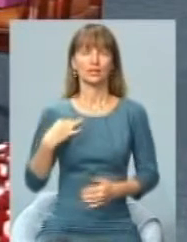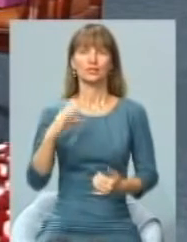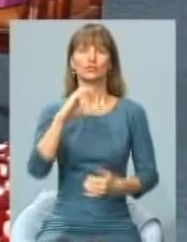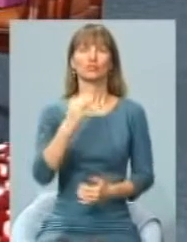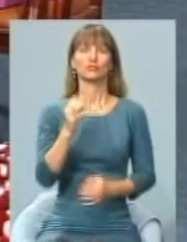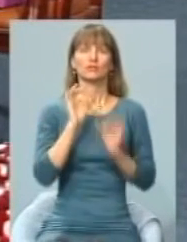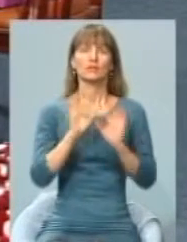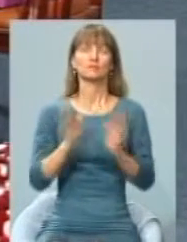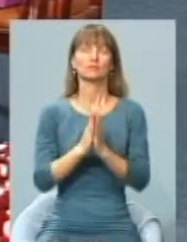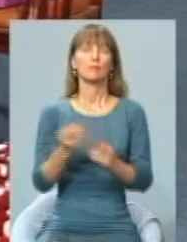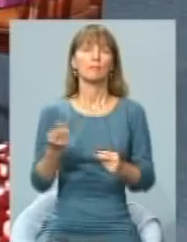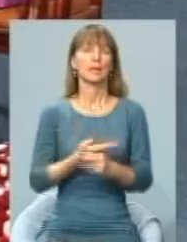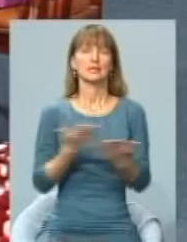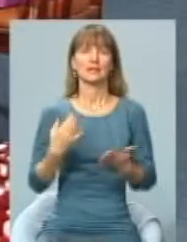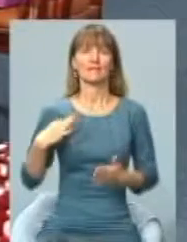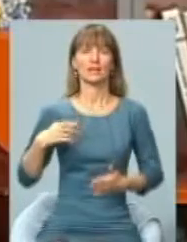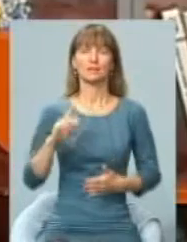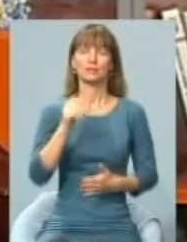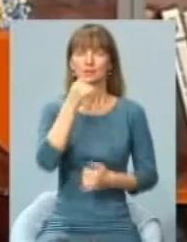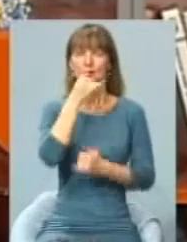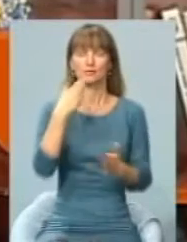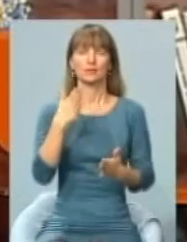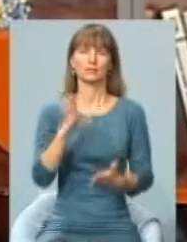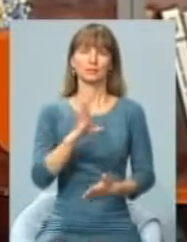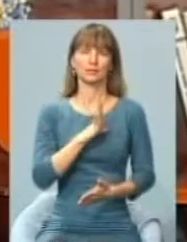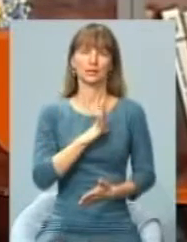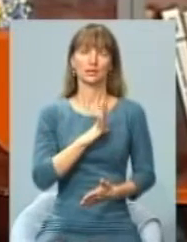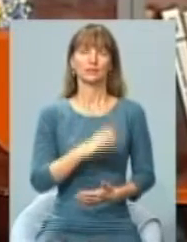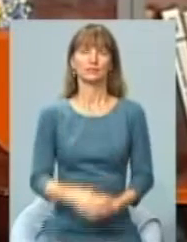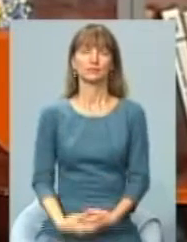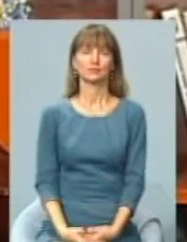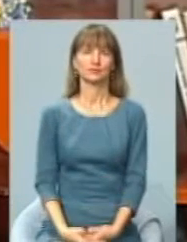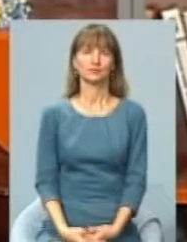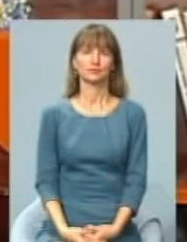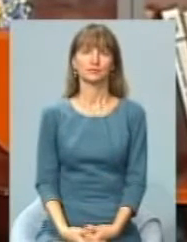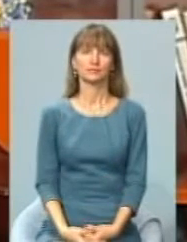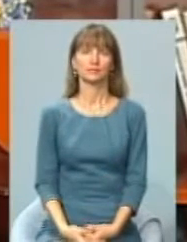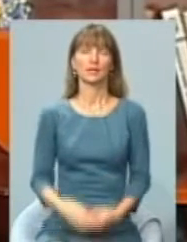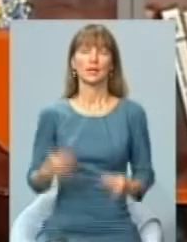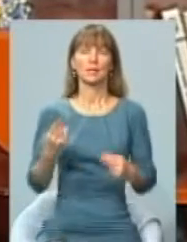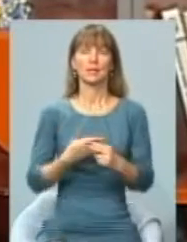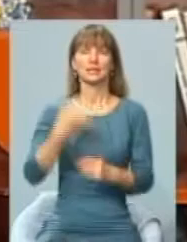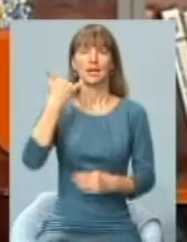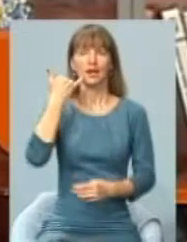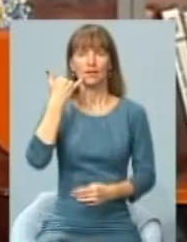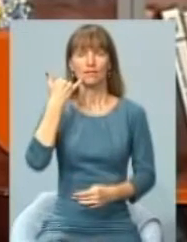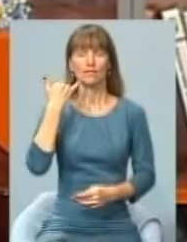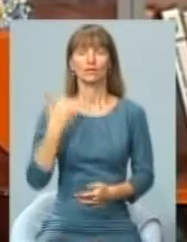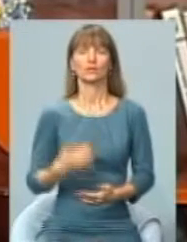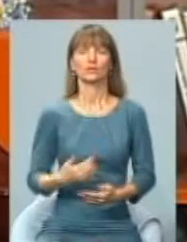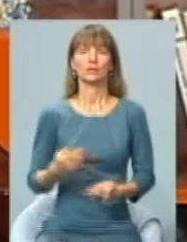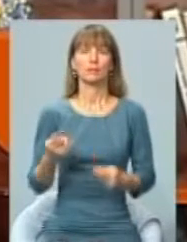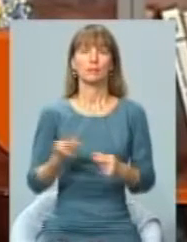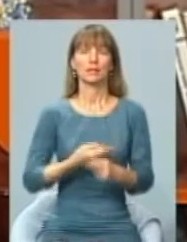розкажи, будь ласка, без яких речей ти б не зміг, напевно, взагалі проіснувати? Ну, без телефону, там, не знаю,